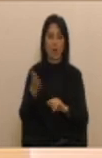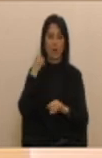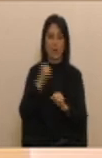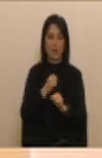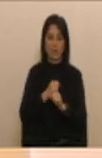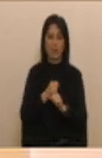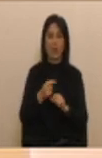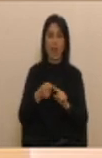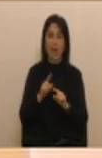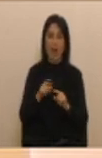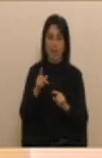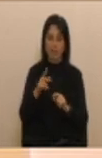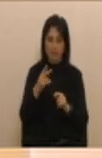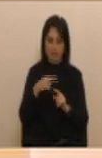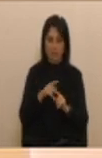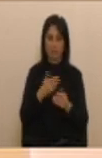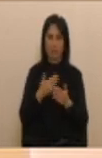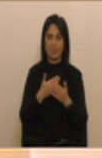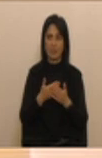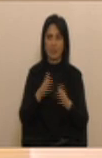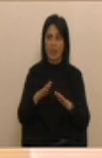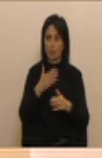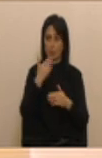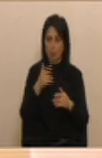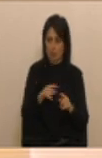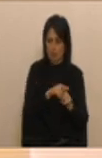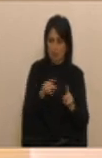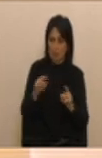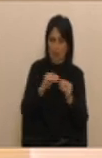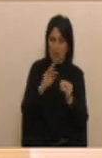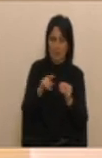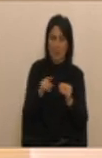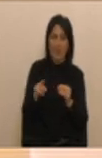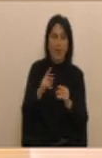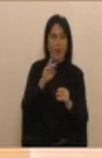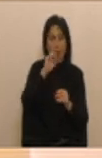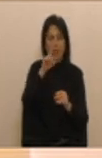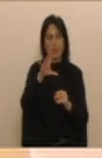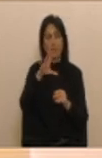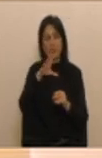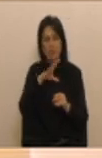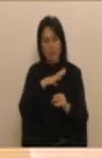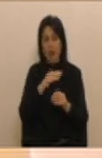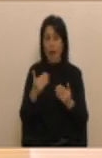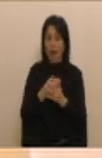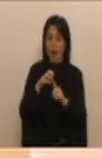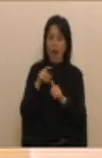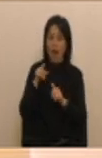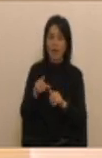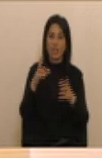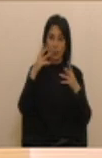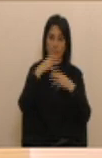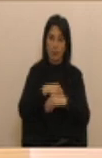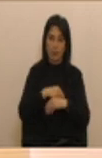აკეთებდი. ასეთ მონანიებას ადრე ახლა არ ქონია ადგილი ამ მთელ ამ პროცესში 10 წელია. და იმედია ახალი ლიდერის შემთხვევაში ამას